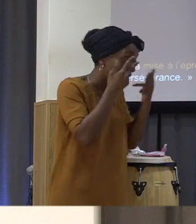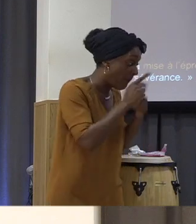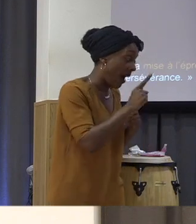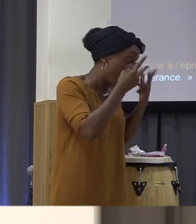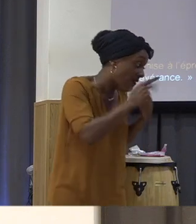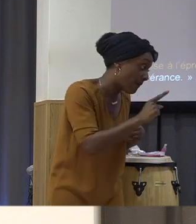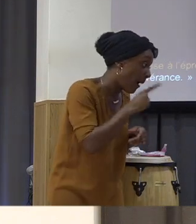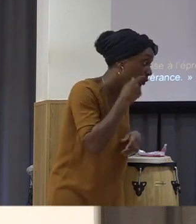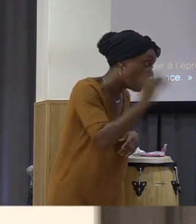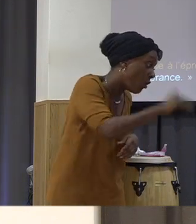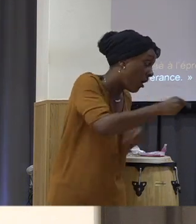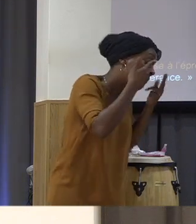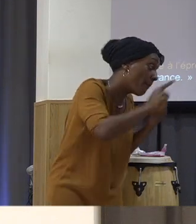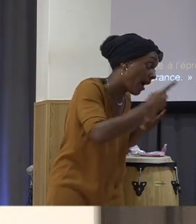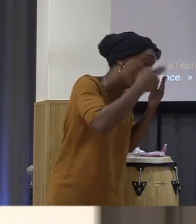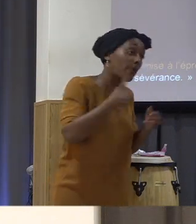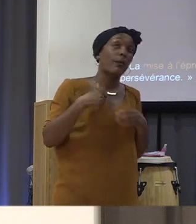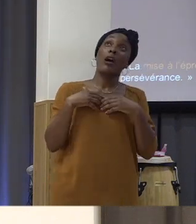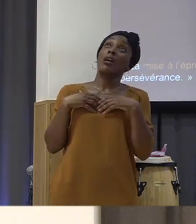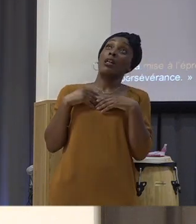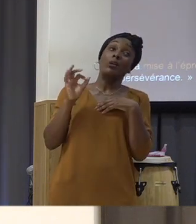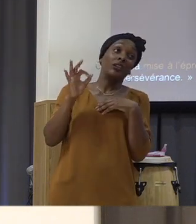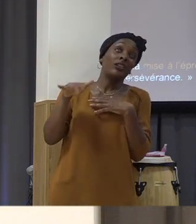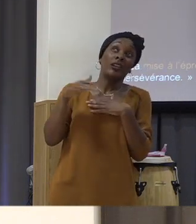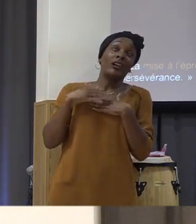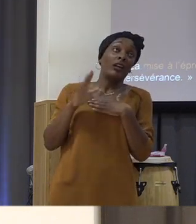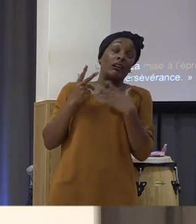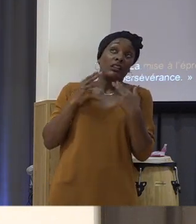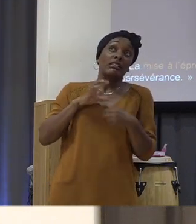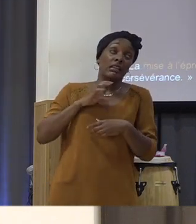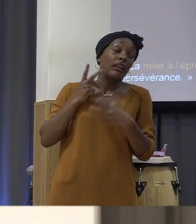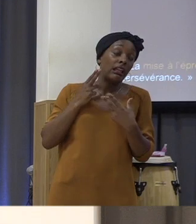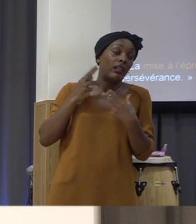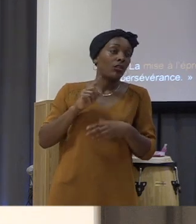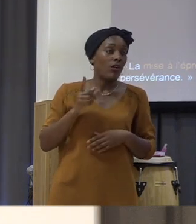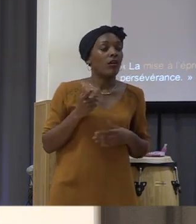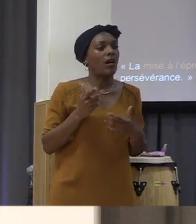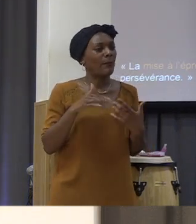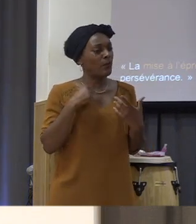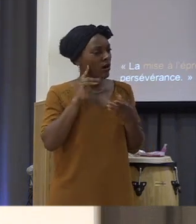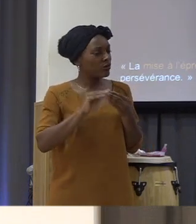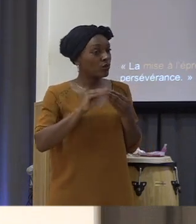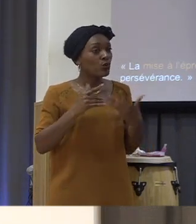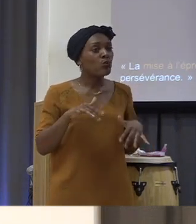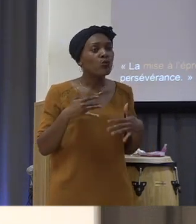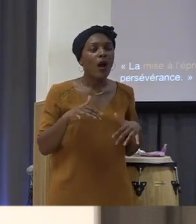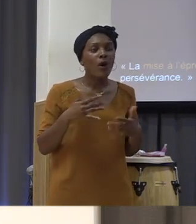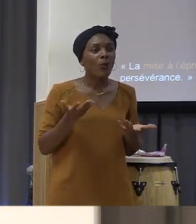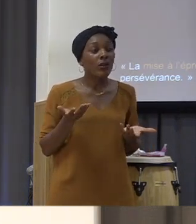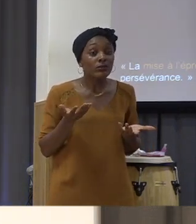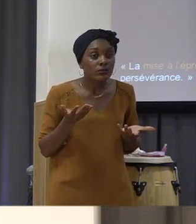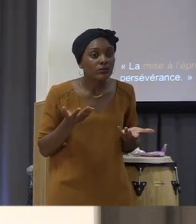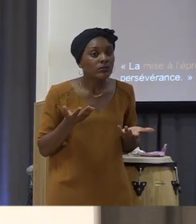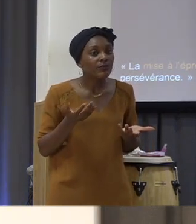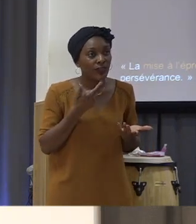yeux. Il ne faut surtout pas fermer les yeux dans ces moments-là. » Et là, on commence à se dire « Wow !» Ça